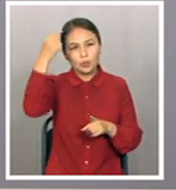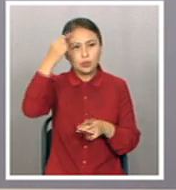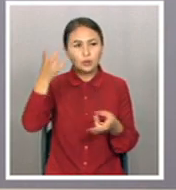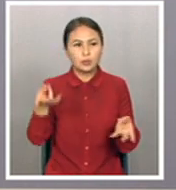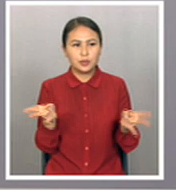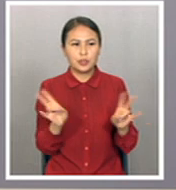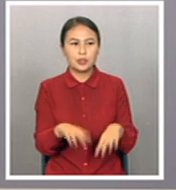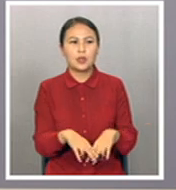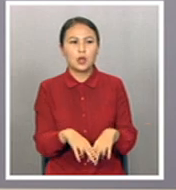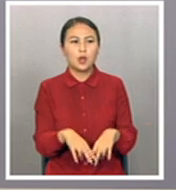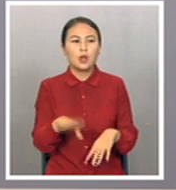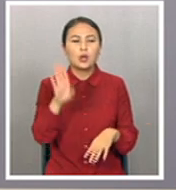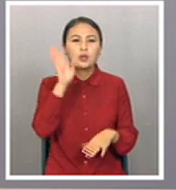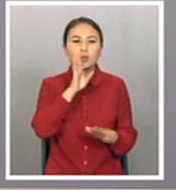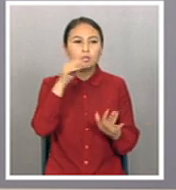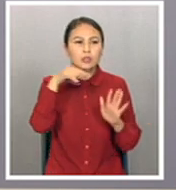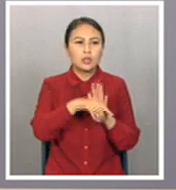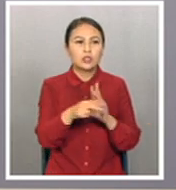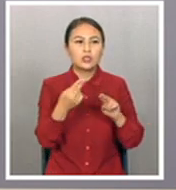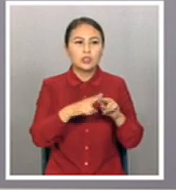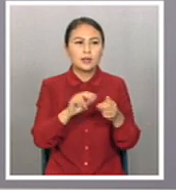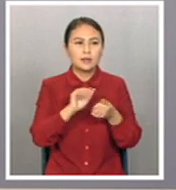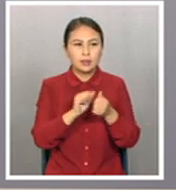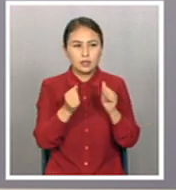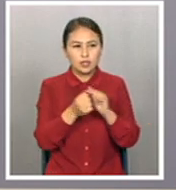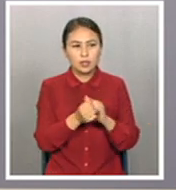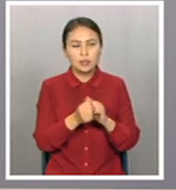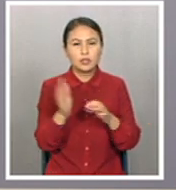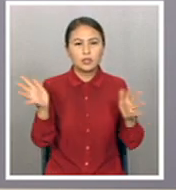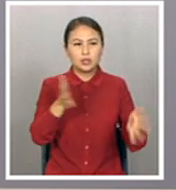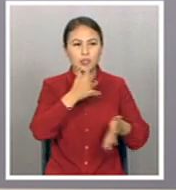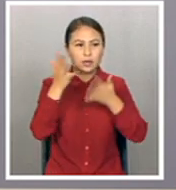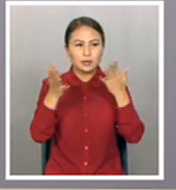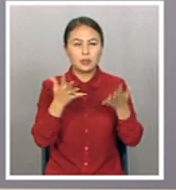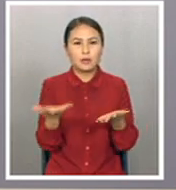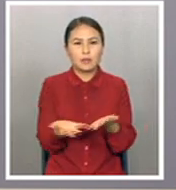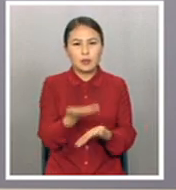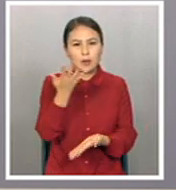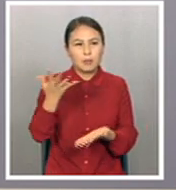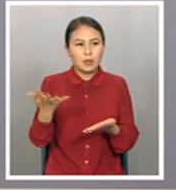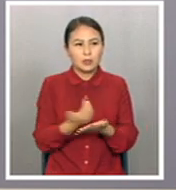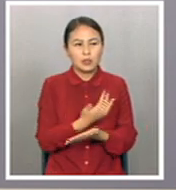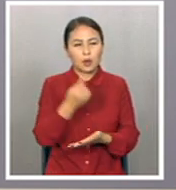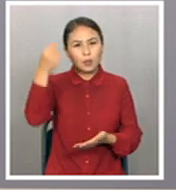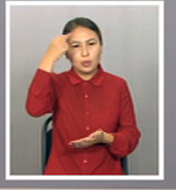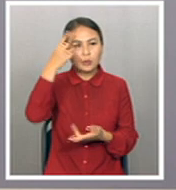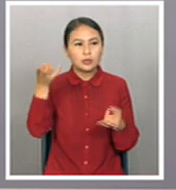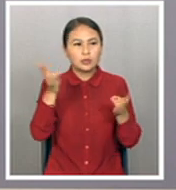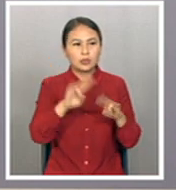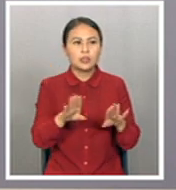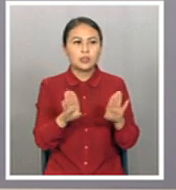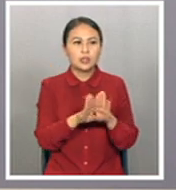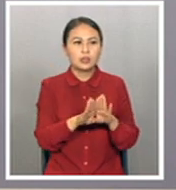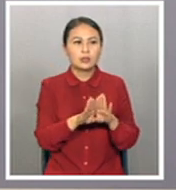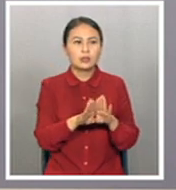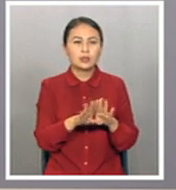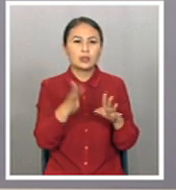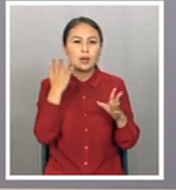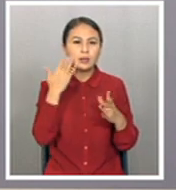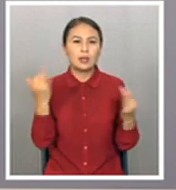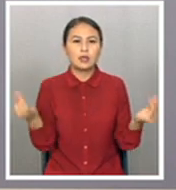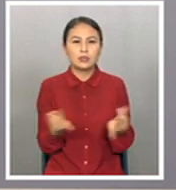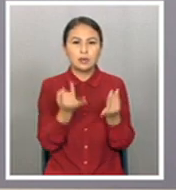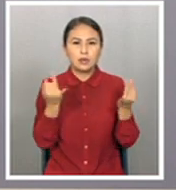жатады. Су түбінде жатқан тас жел толқытса шығады. Ой түбінде жатқан сөз шер